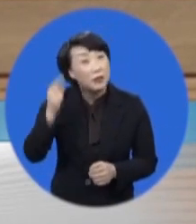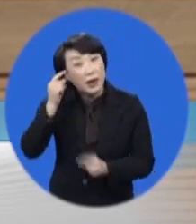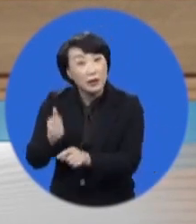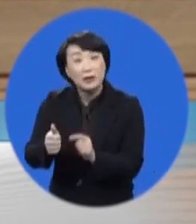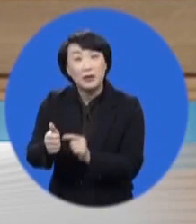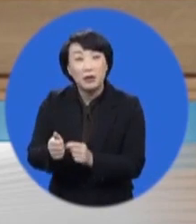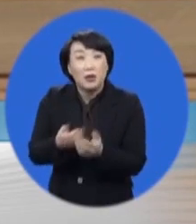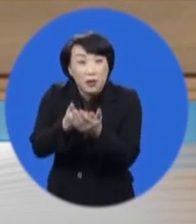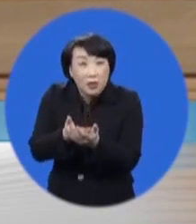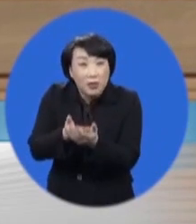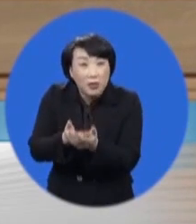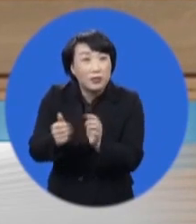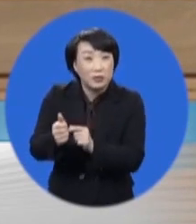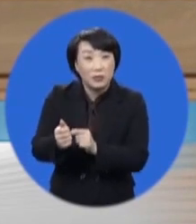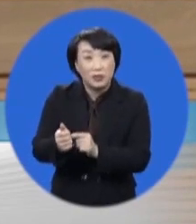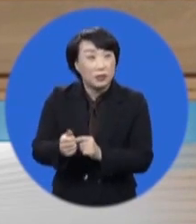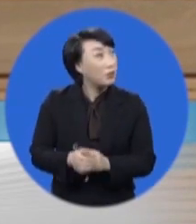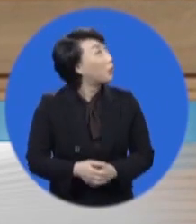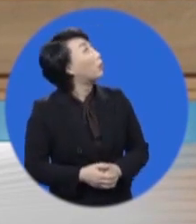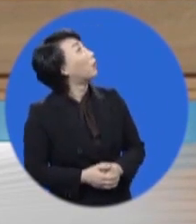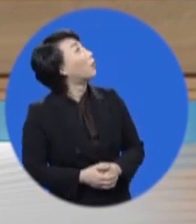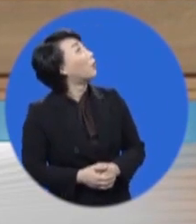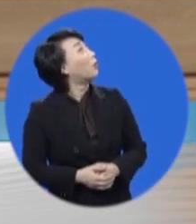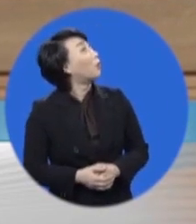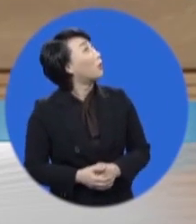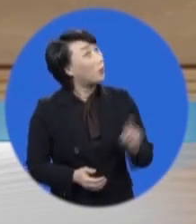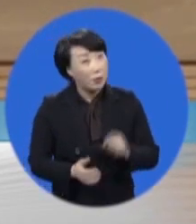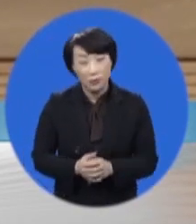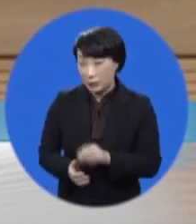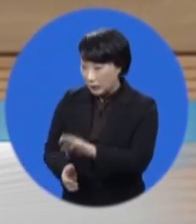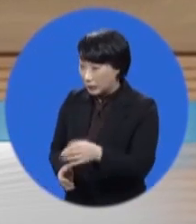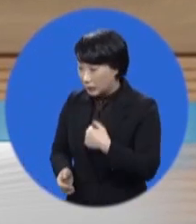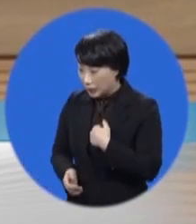얻어먹는 사람이니까 이렇게 쳐다봅니다. 네, 쳐다봅니다. 그러더니